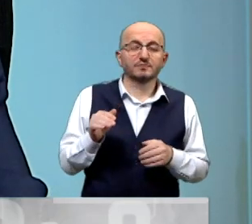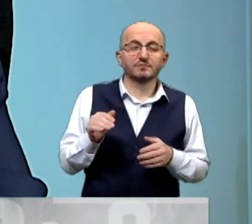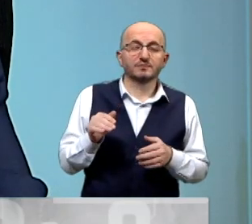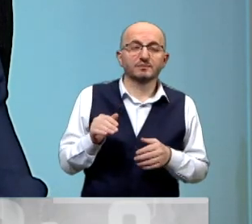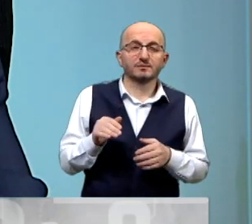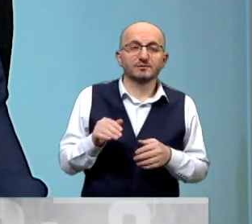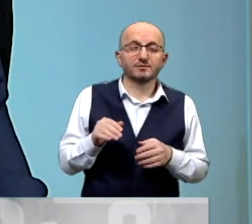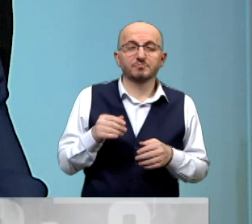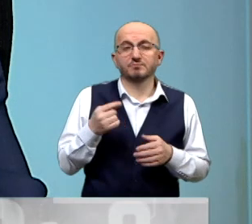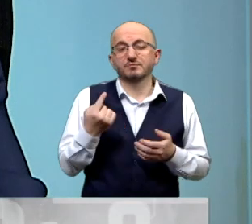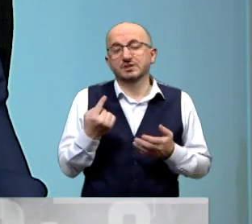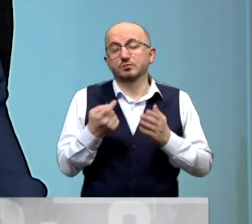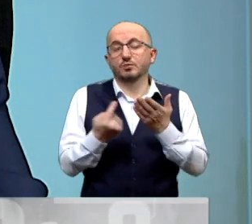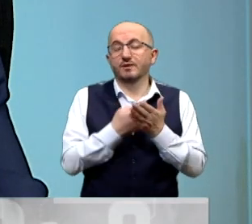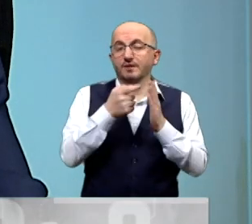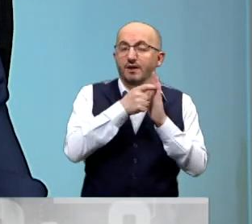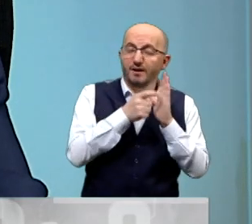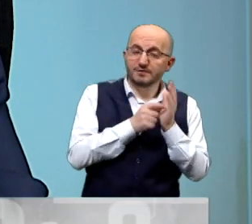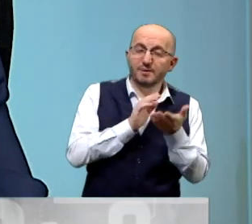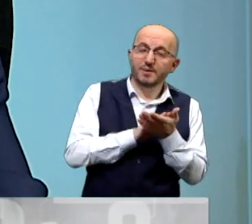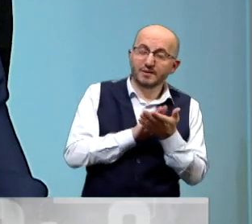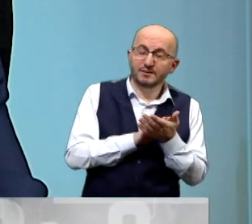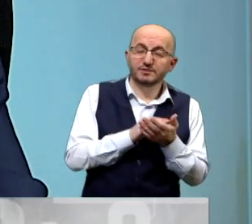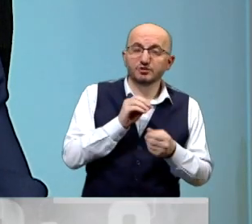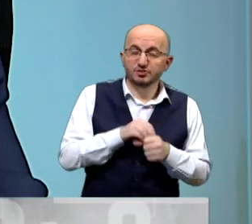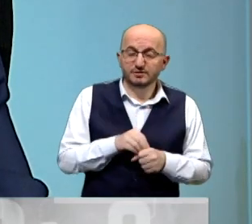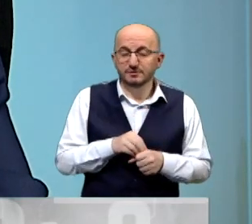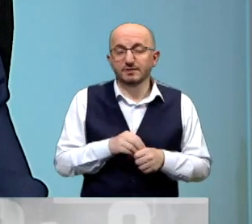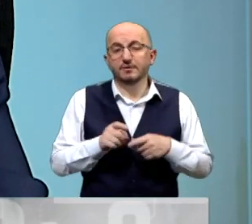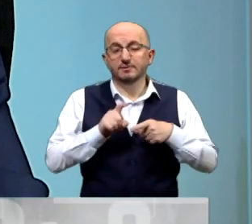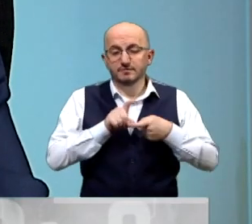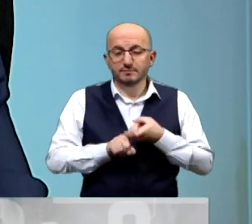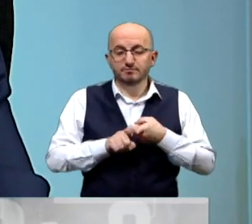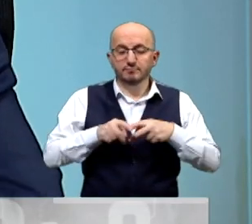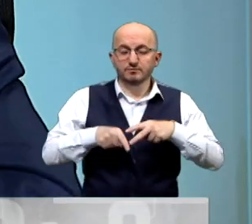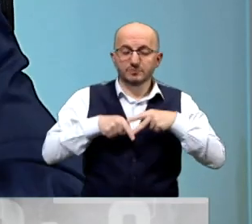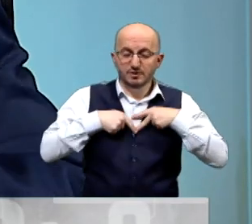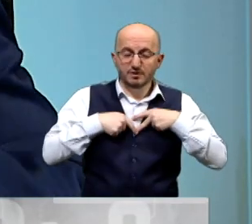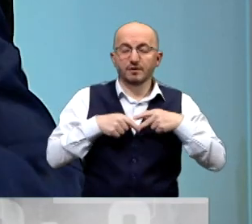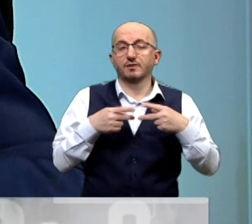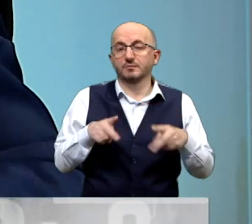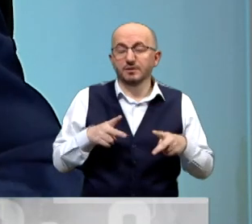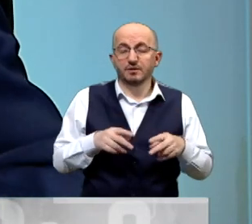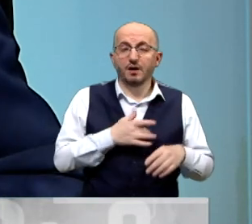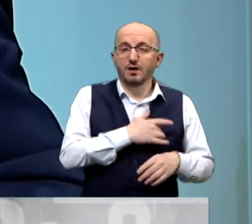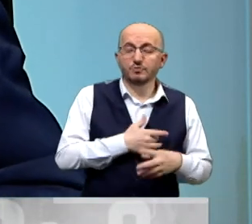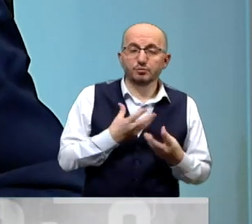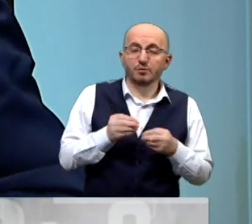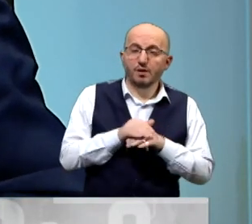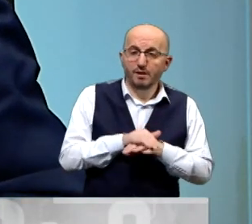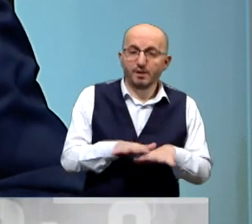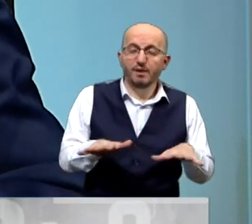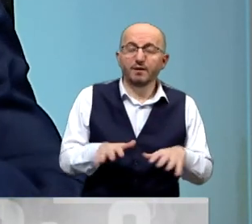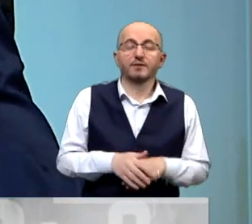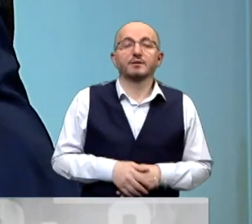bunlara da bir ayet yazarak teberrüken bunu da takabilir ama Anadolu'da çok yaygın bu Bir